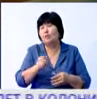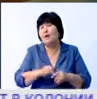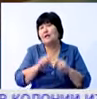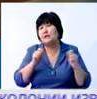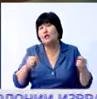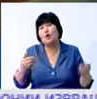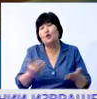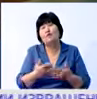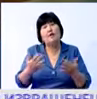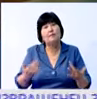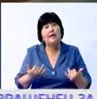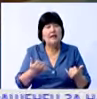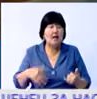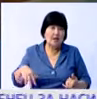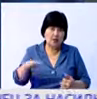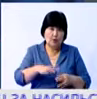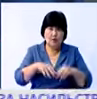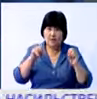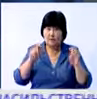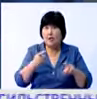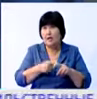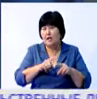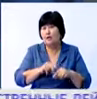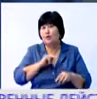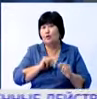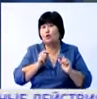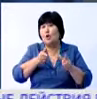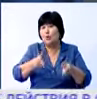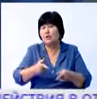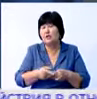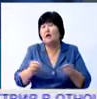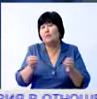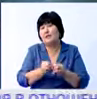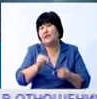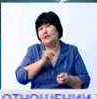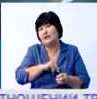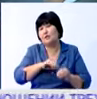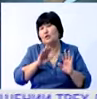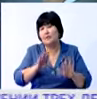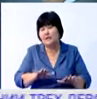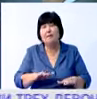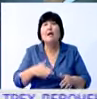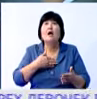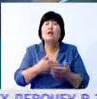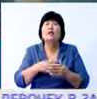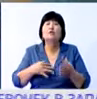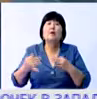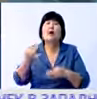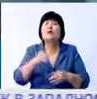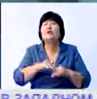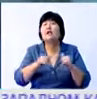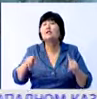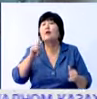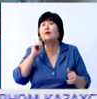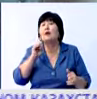новых востребованных для регионов специальностей и трудоустройству пустяков на постоянные рабочие места на активе был также обсужден вопрос в развитии